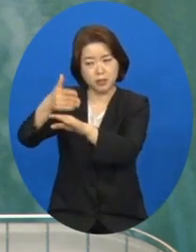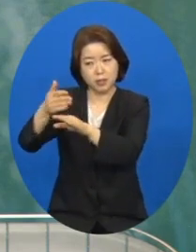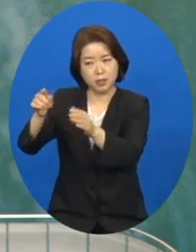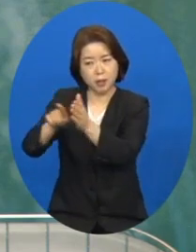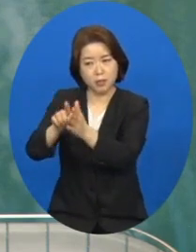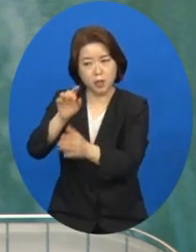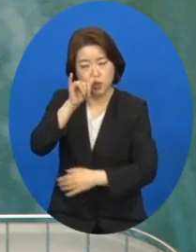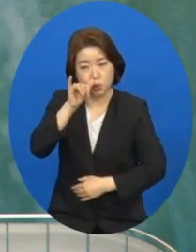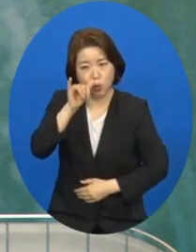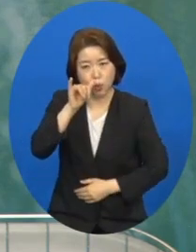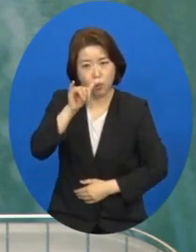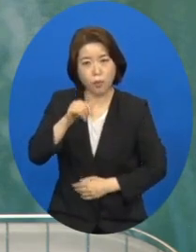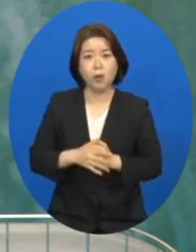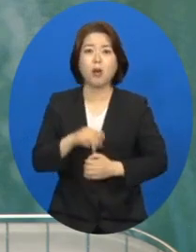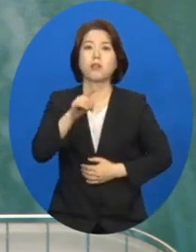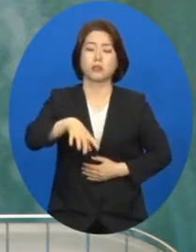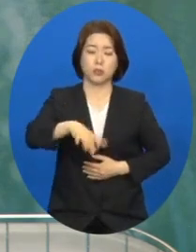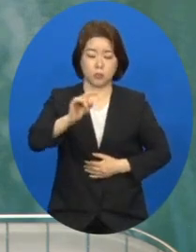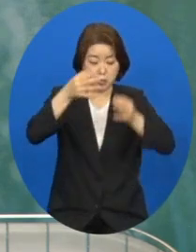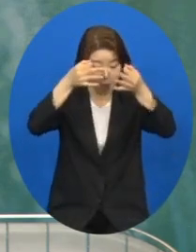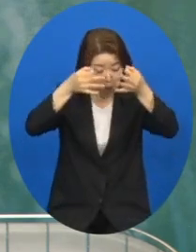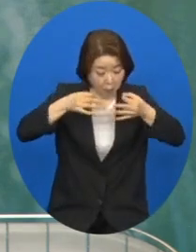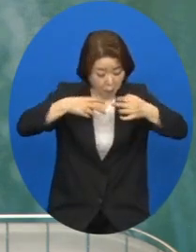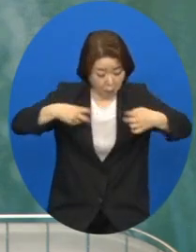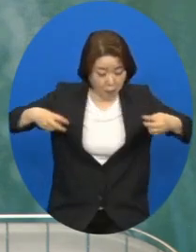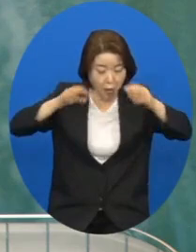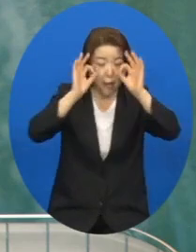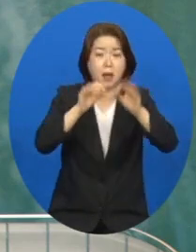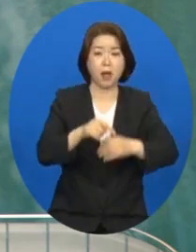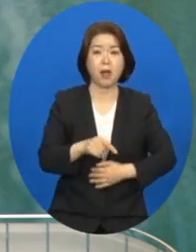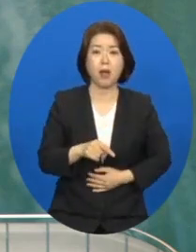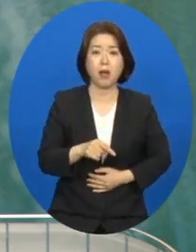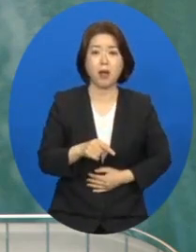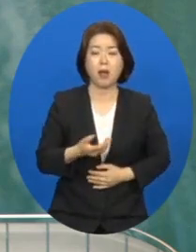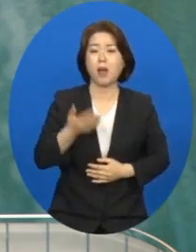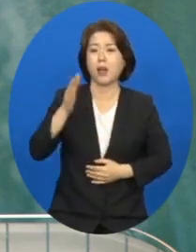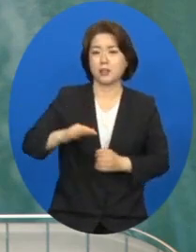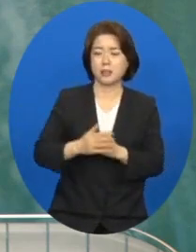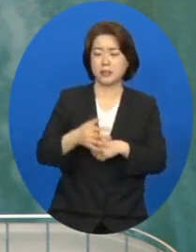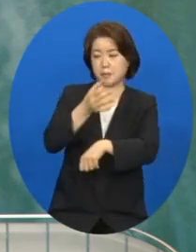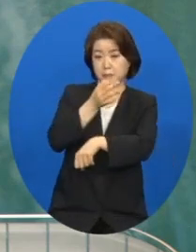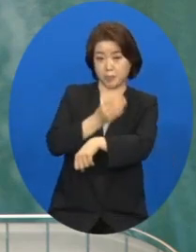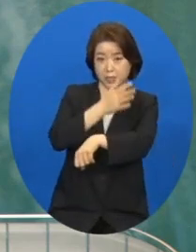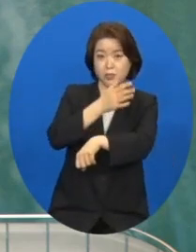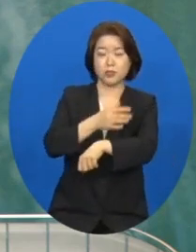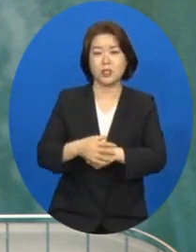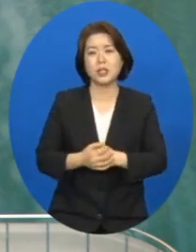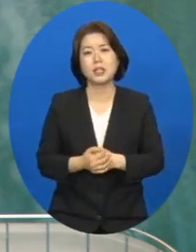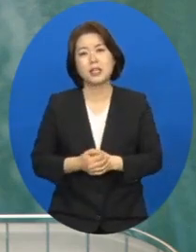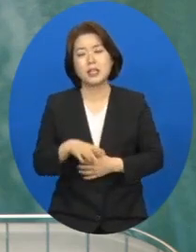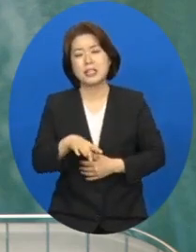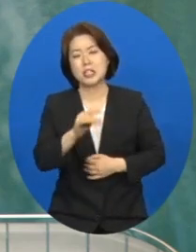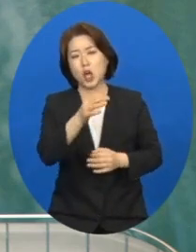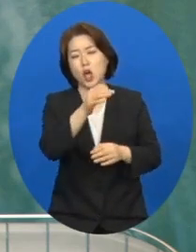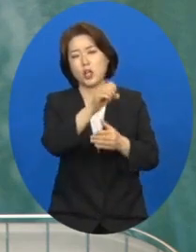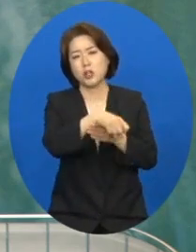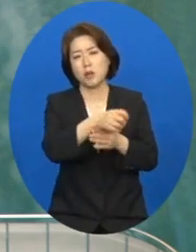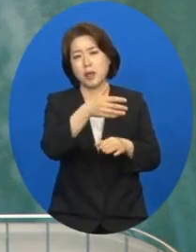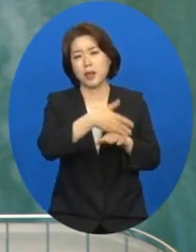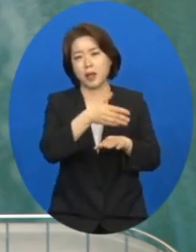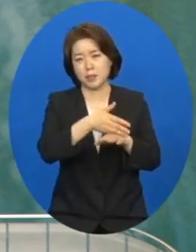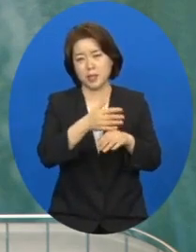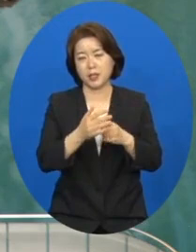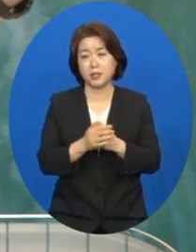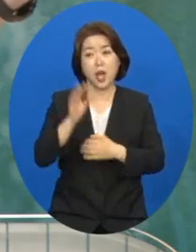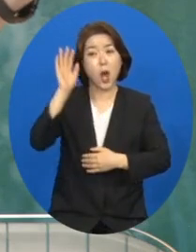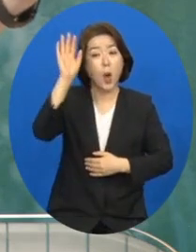있었나? 그것부터 점검을 해 봐야 하는 겁니다. 그러나 단순히 이 첫 열매 감사는